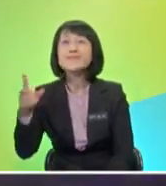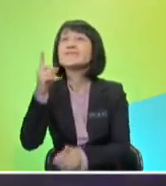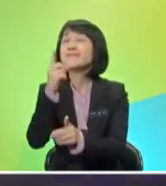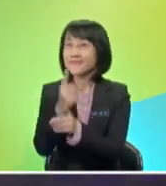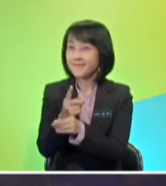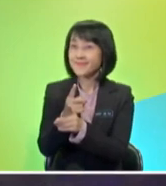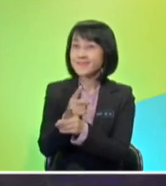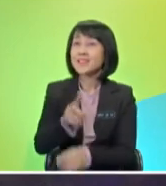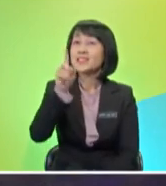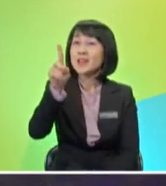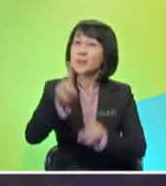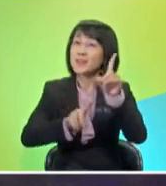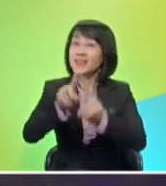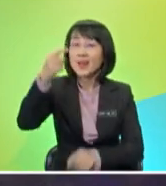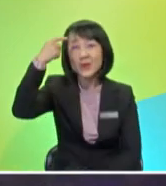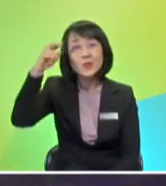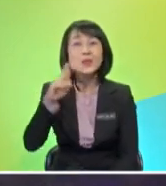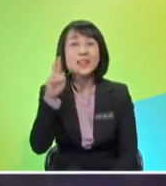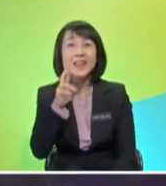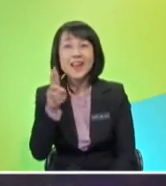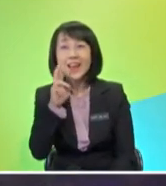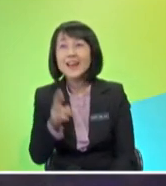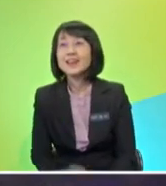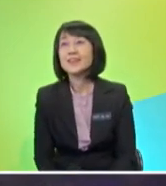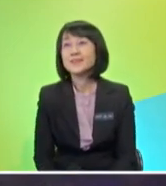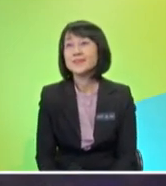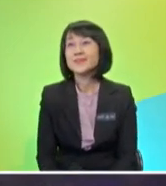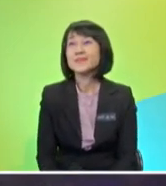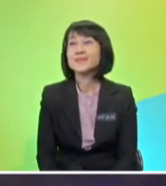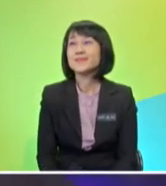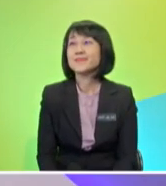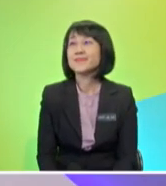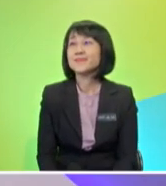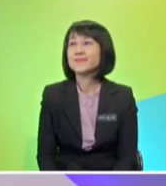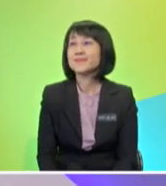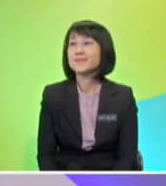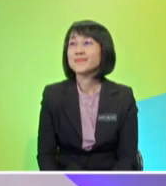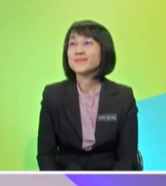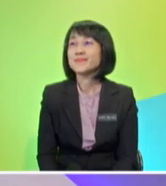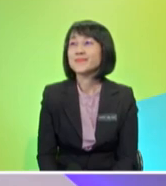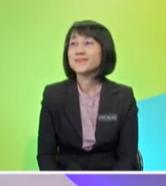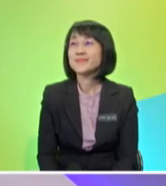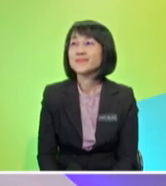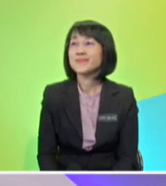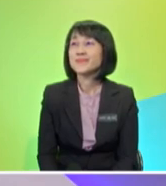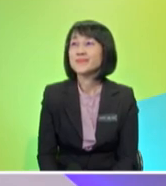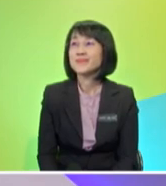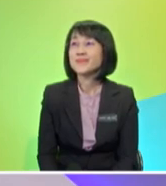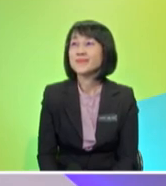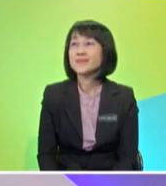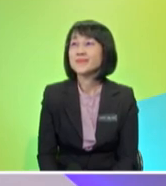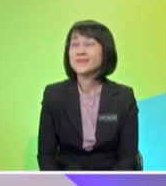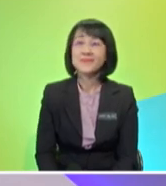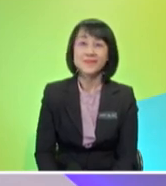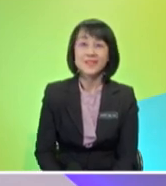Jadi satu bintang untuk Ria. Okey, satu bintang. Okey, seterusnya cikgu. Okey, boleh pusing lagi? Okey, boleh